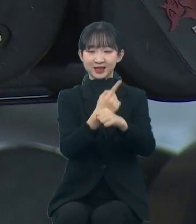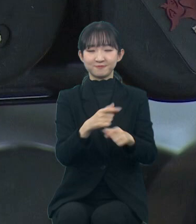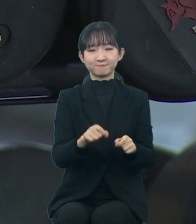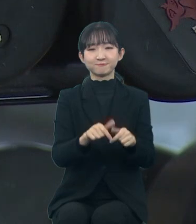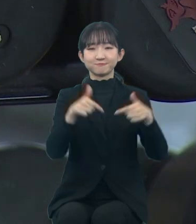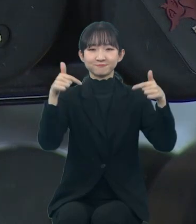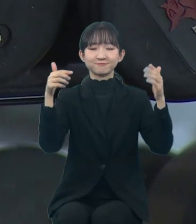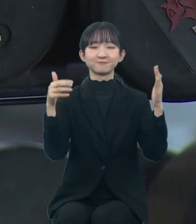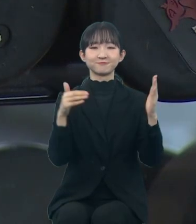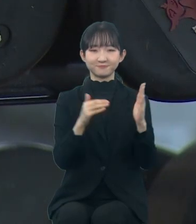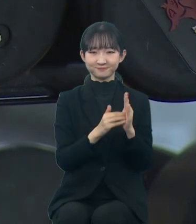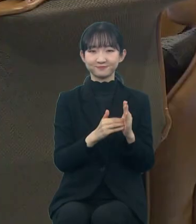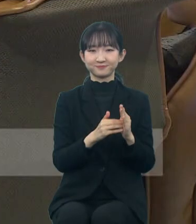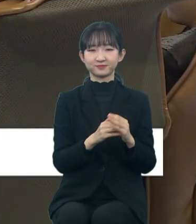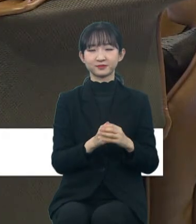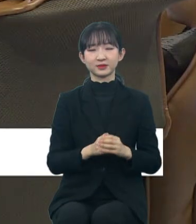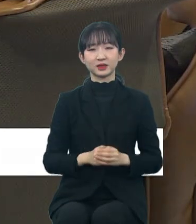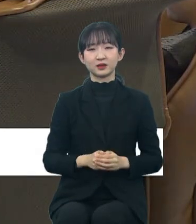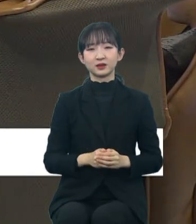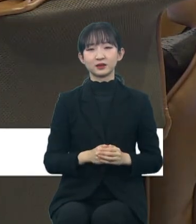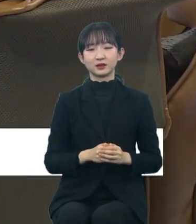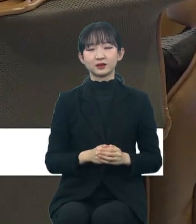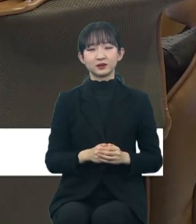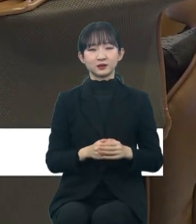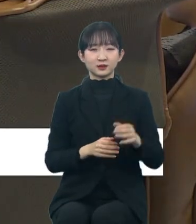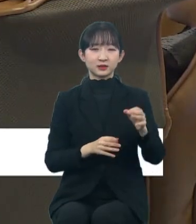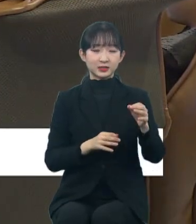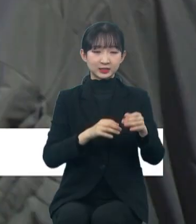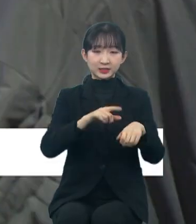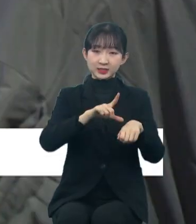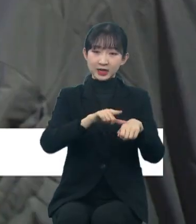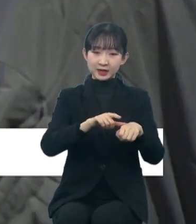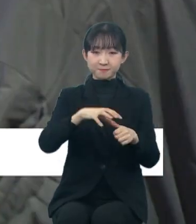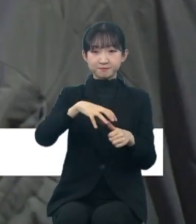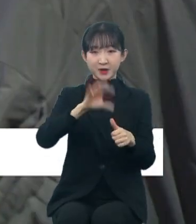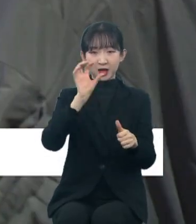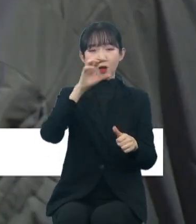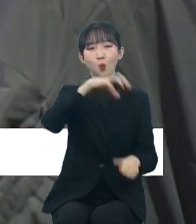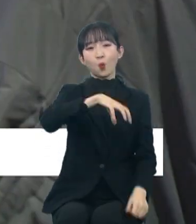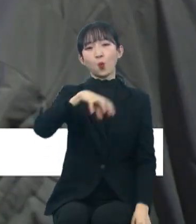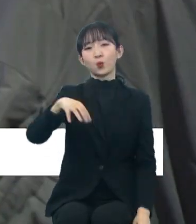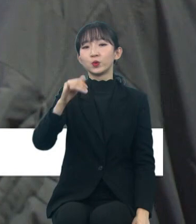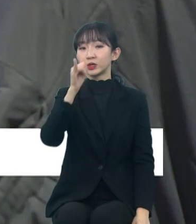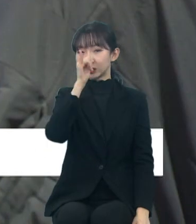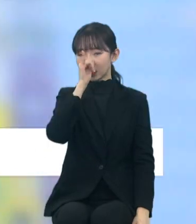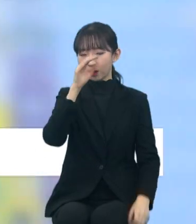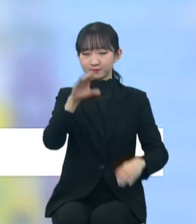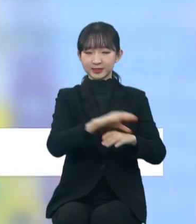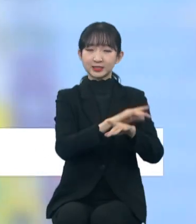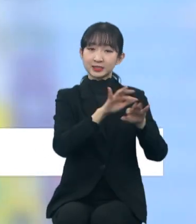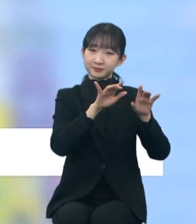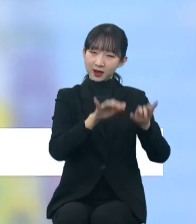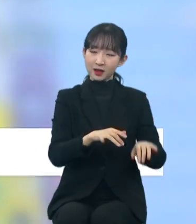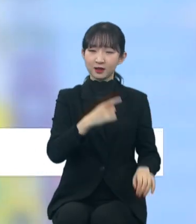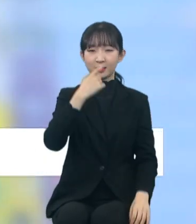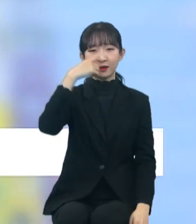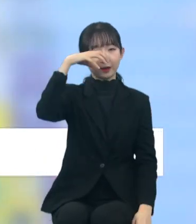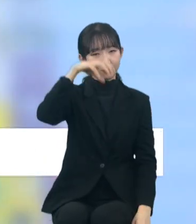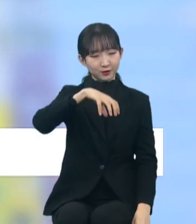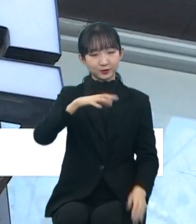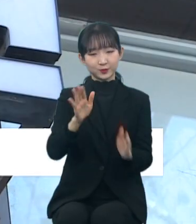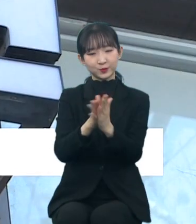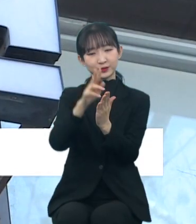늘었습니다. 영업시간 제한이 완전히 풀린 곳들도 있습니다. PC방과 학원, 독서실,